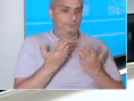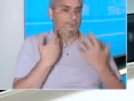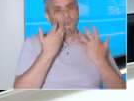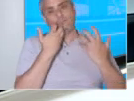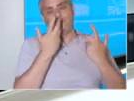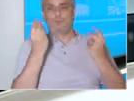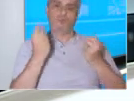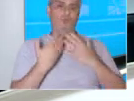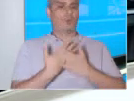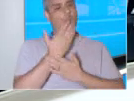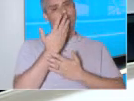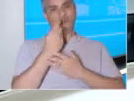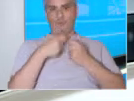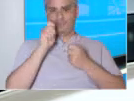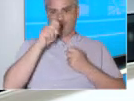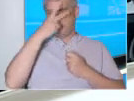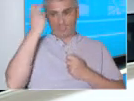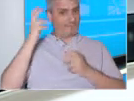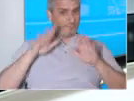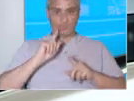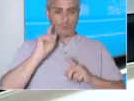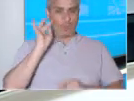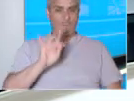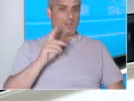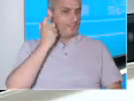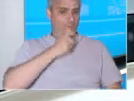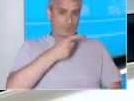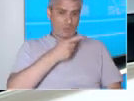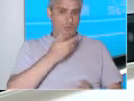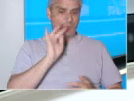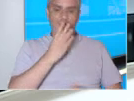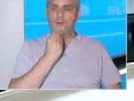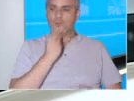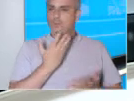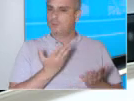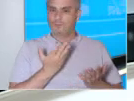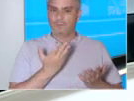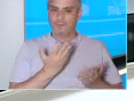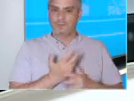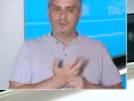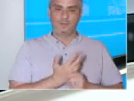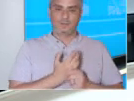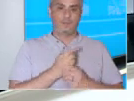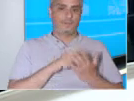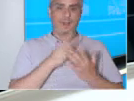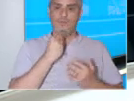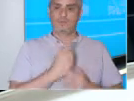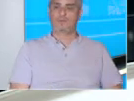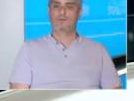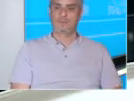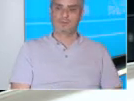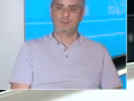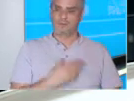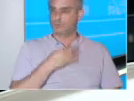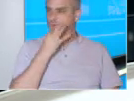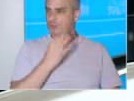על משהו חדש, כשחברי הכנסת של רם לא מגנים את הבריונות הזאת נגד יהודים, שבגלל יהדותם מותקפו. אני שאלה שאומרים,